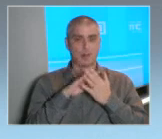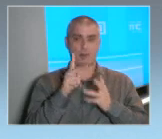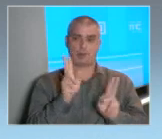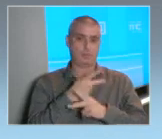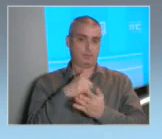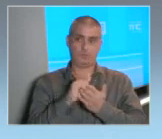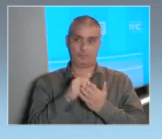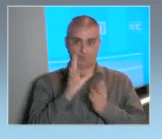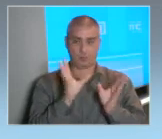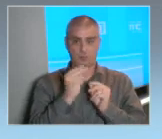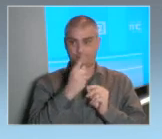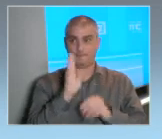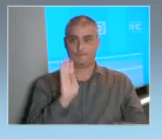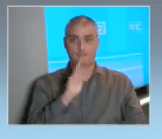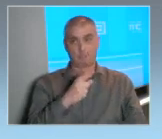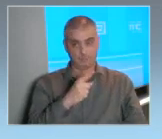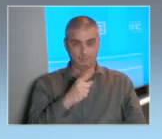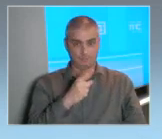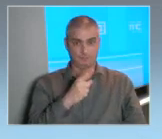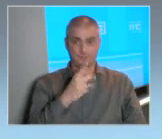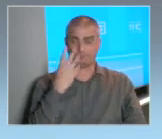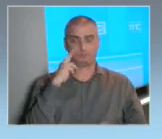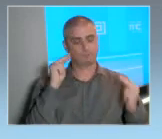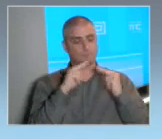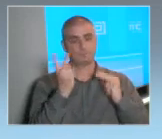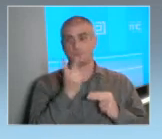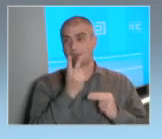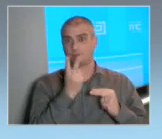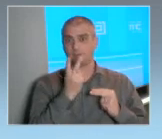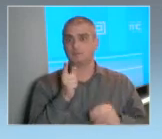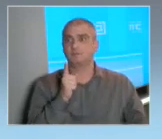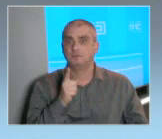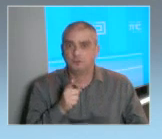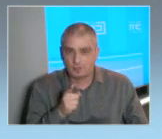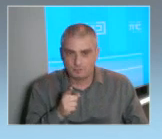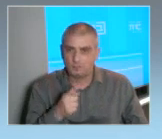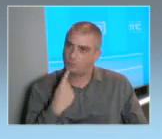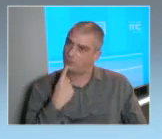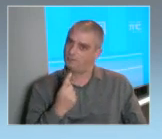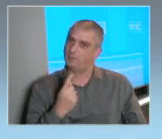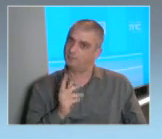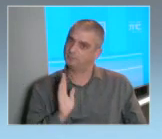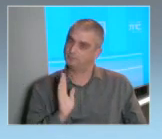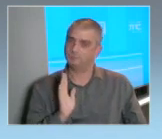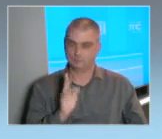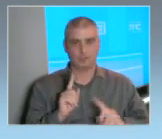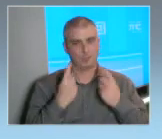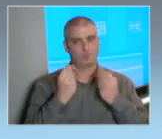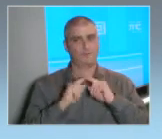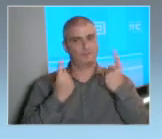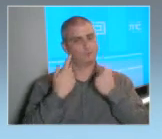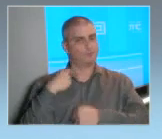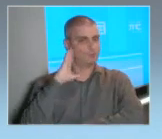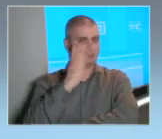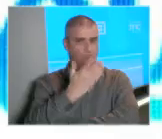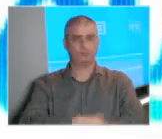הנבצרות שהיו לו עם נתניהו בארבע עיניים, ושם הוא אומר, קרו דברים אחרים, בואו